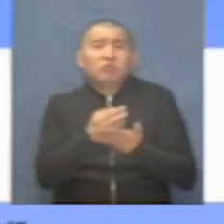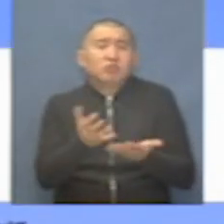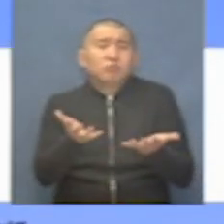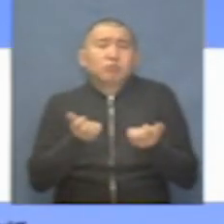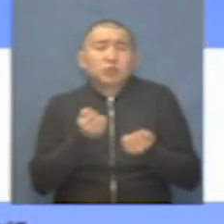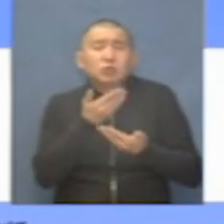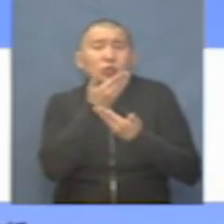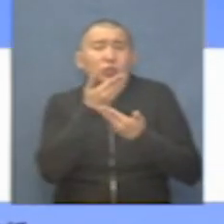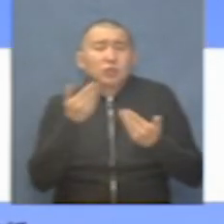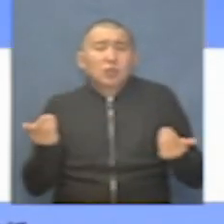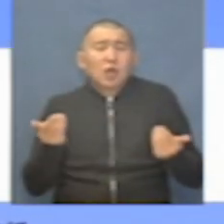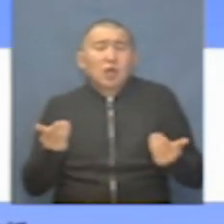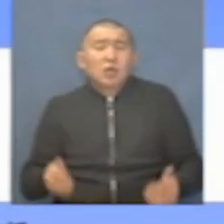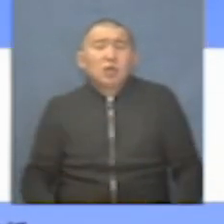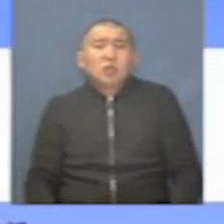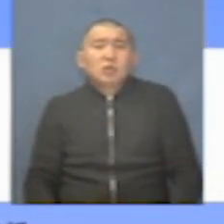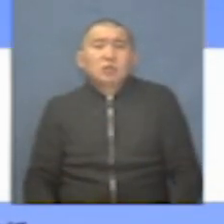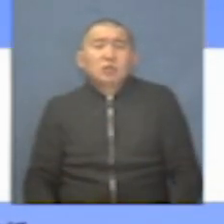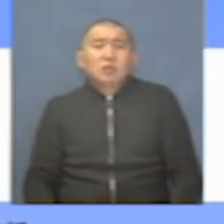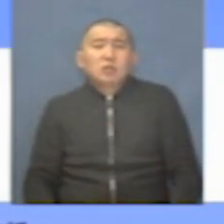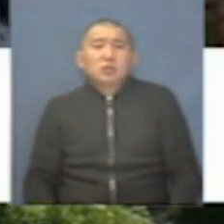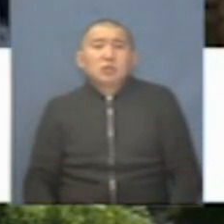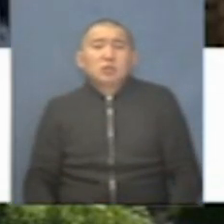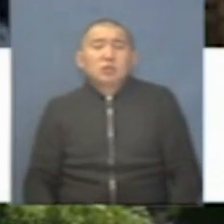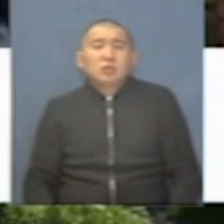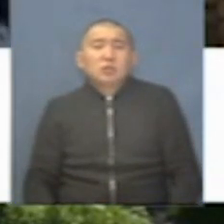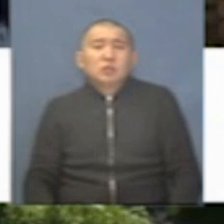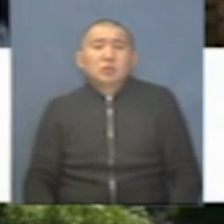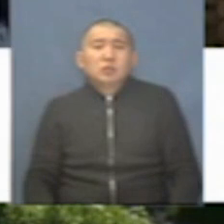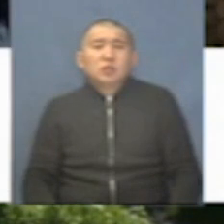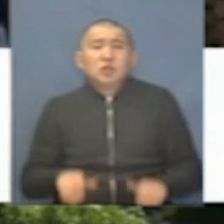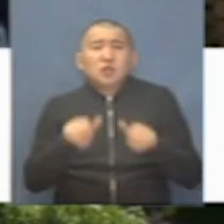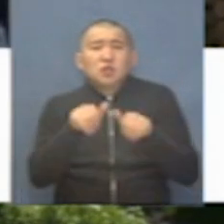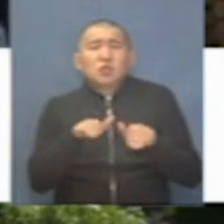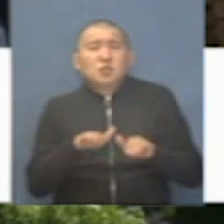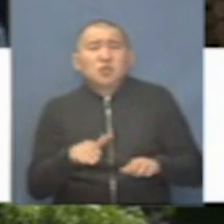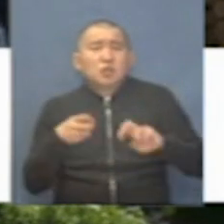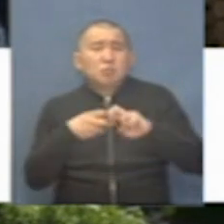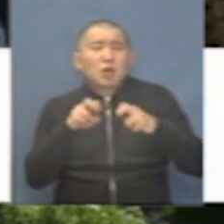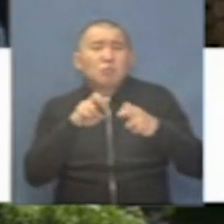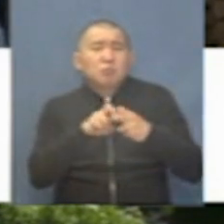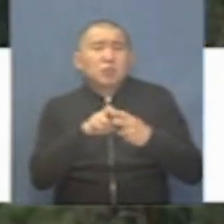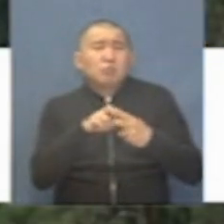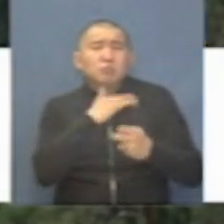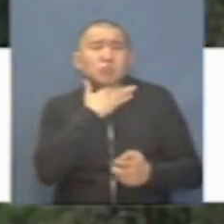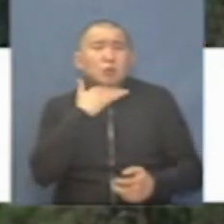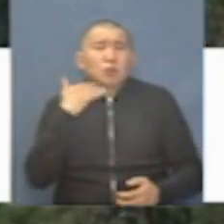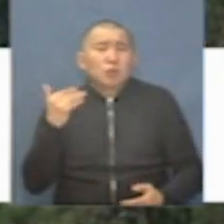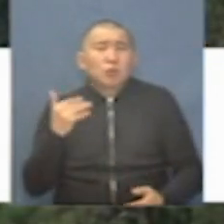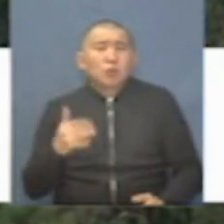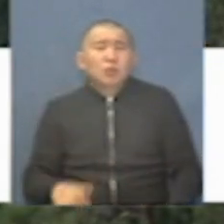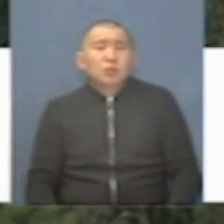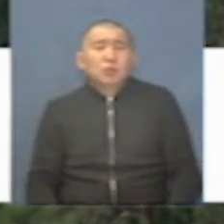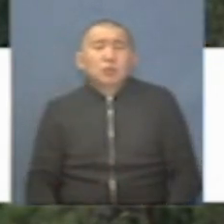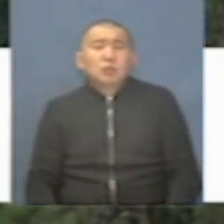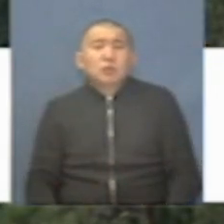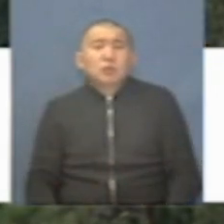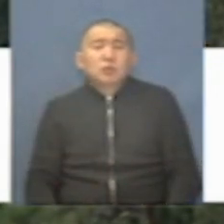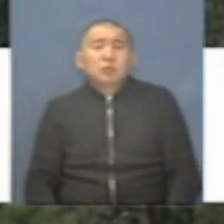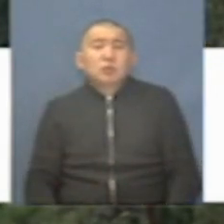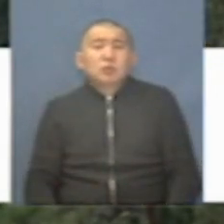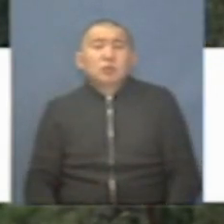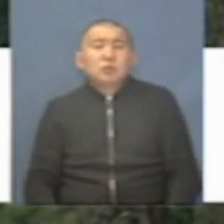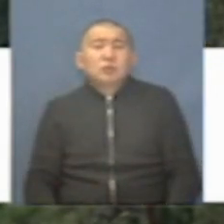алмаған. Елді мекеннің ауыл деген мәртебесі болмағандықтан шешілмей жатқан мәселе де көп. Мұндағы электр бағаналары